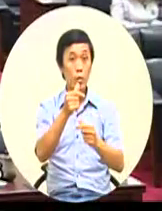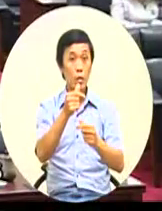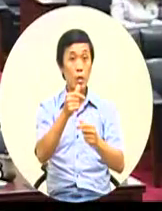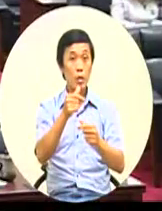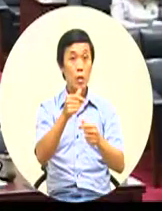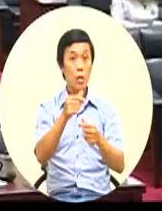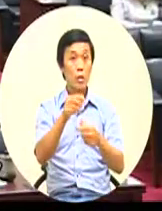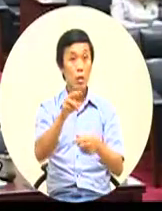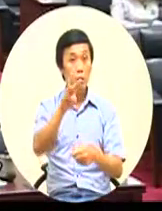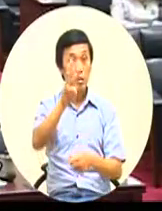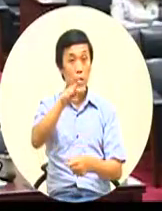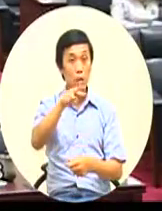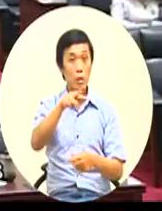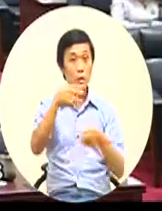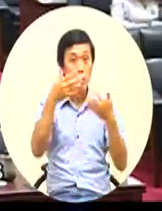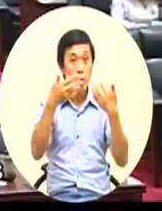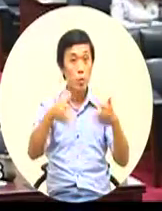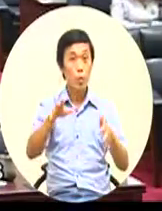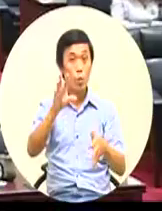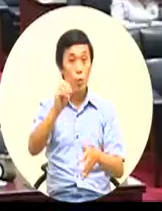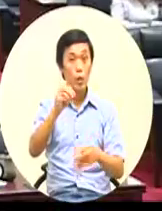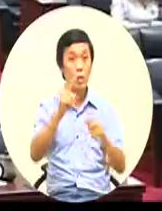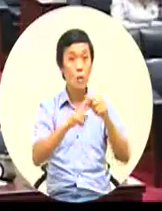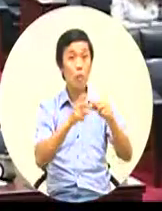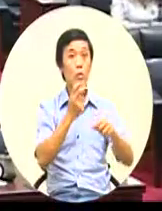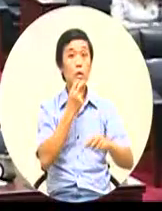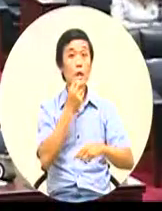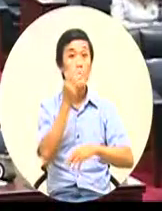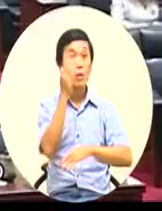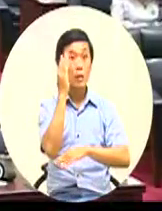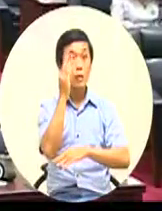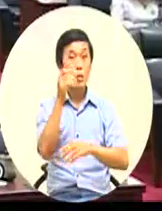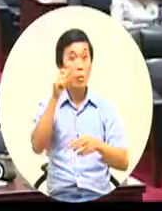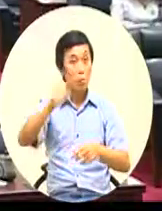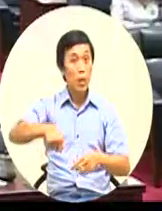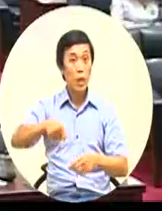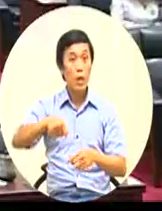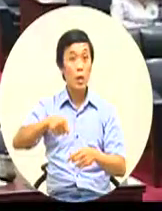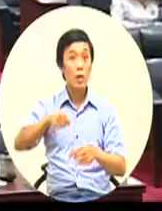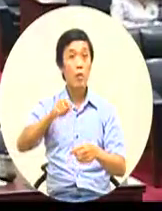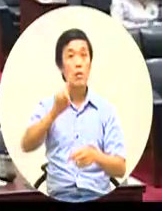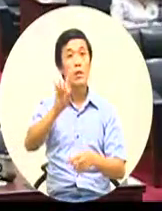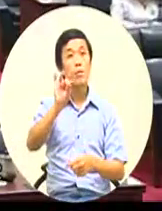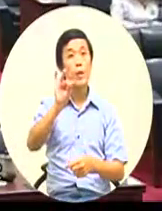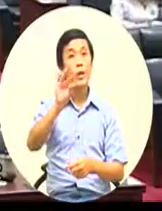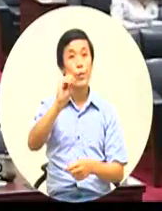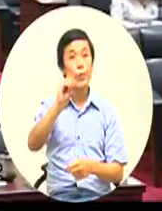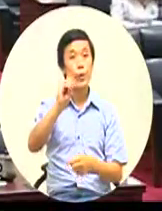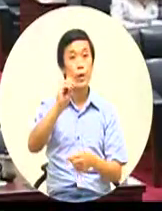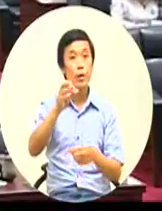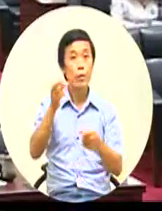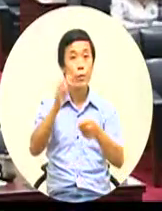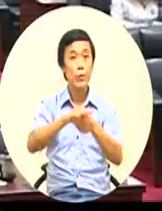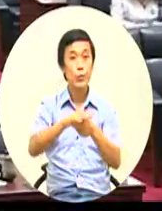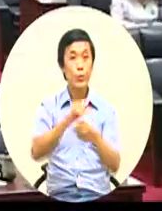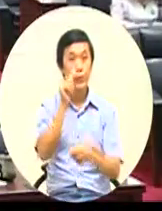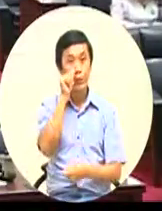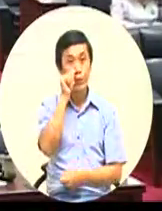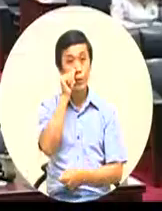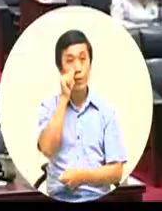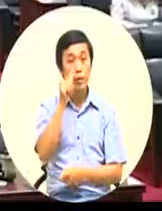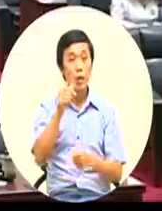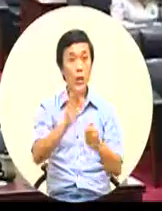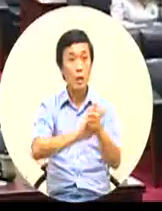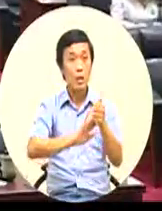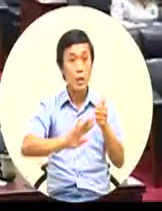3000几万，3000几万核定，中央甲核定100万左右，要到100万的，诶，即个现金救助，造成讲8亿